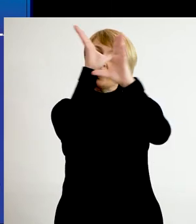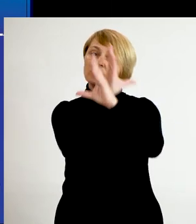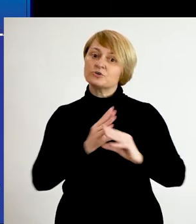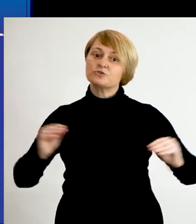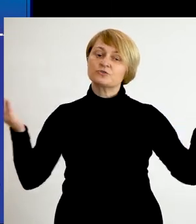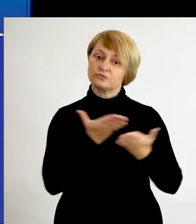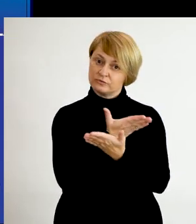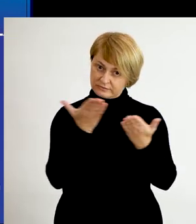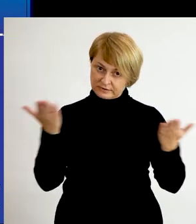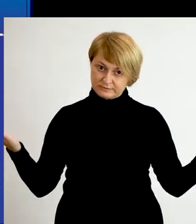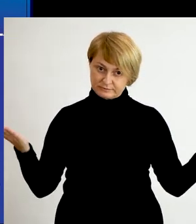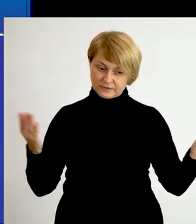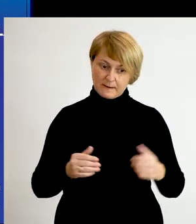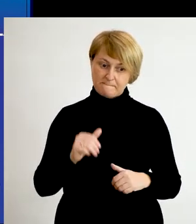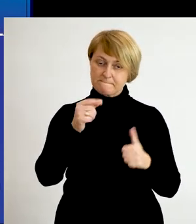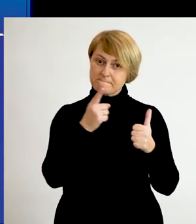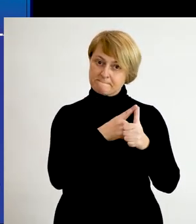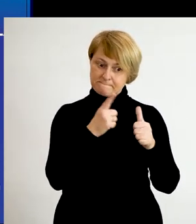Szanowni Państwo,